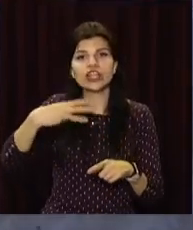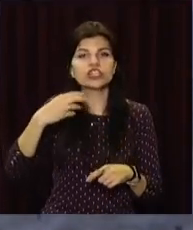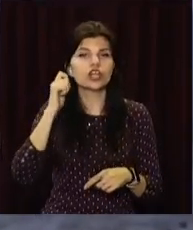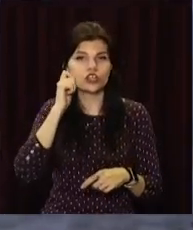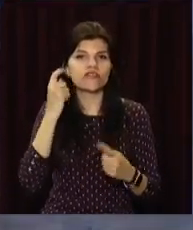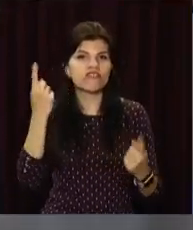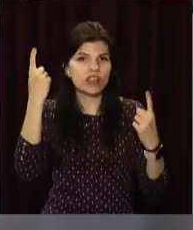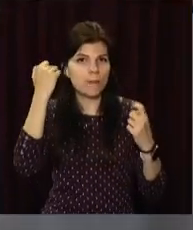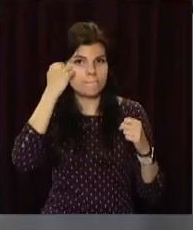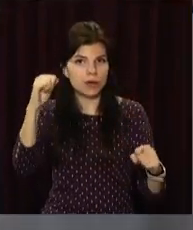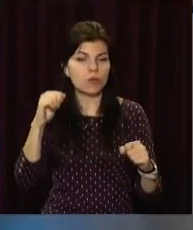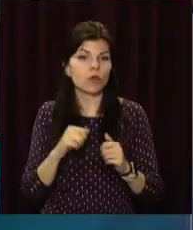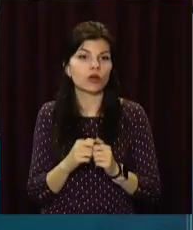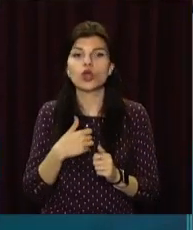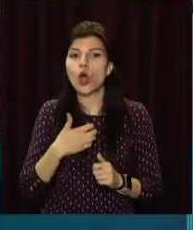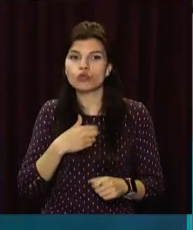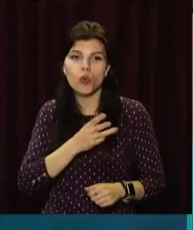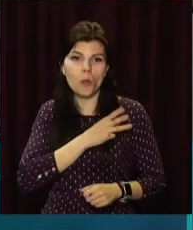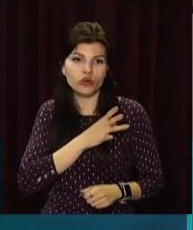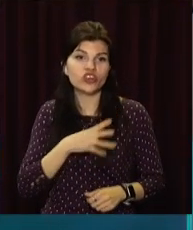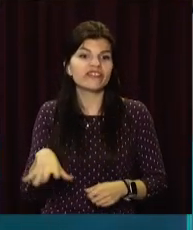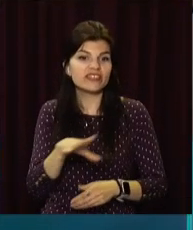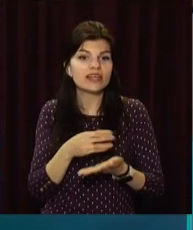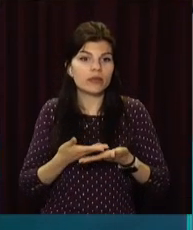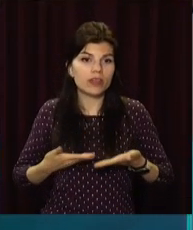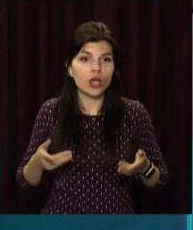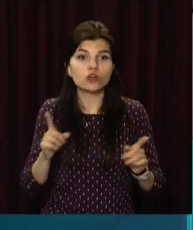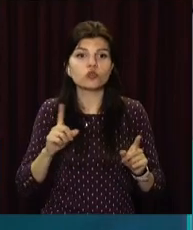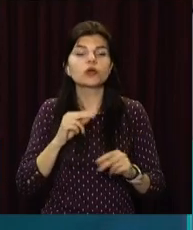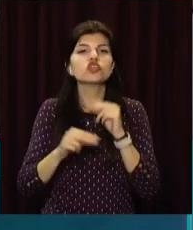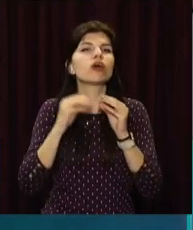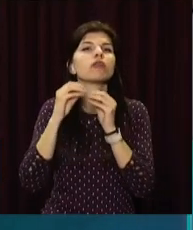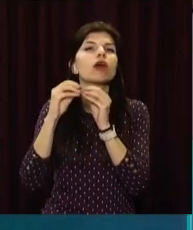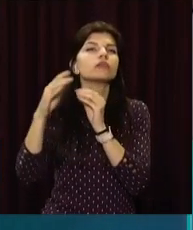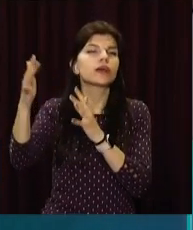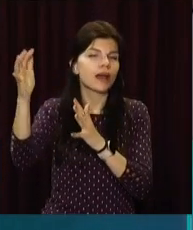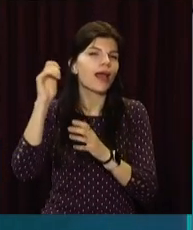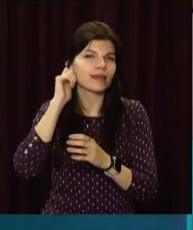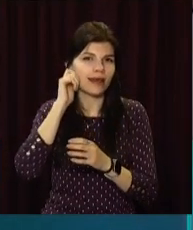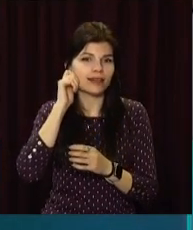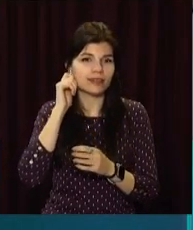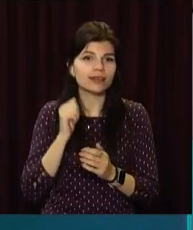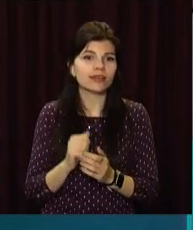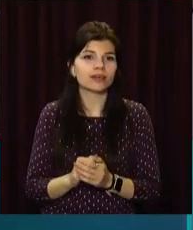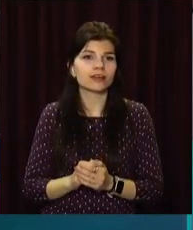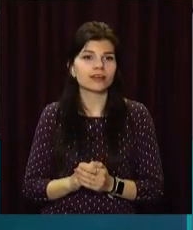Великої перемоги. Я хочу пожелати всім нам, щоб і через десятки років